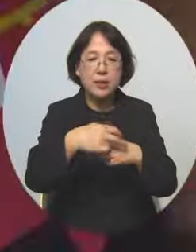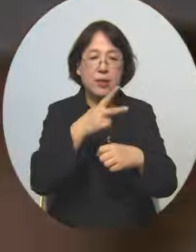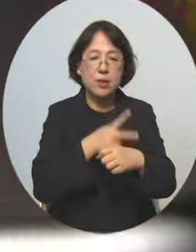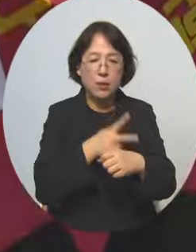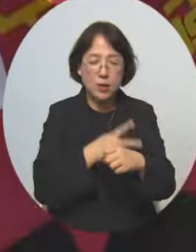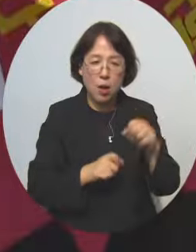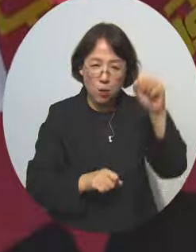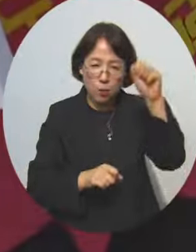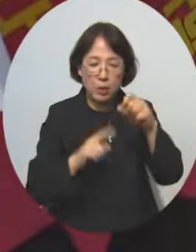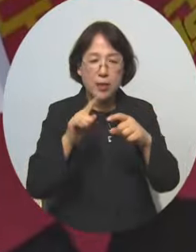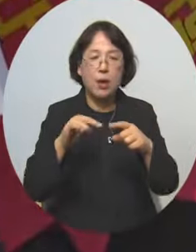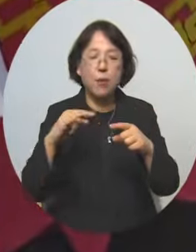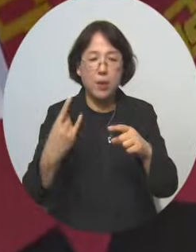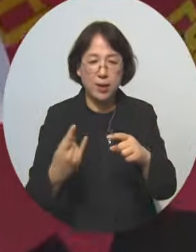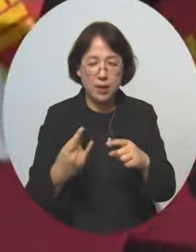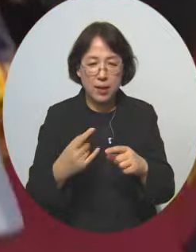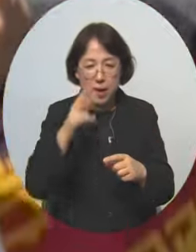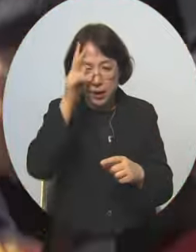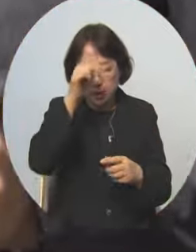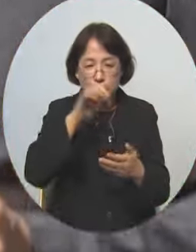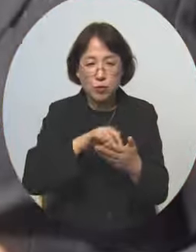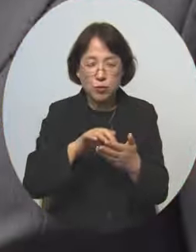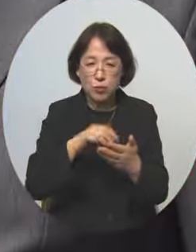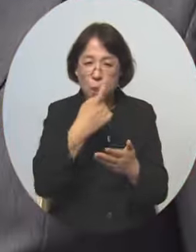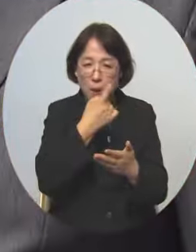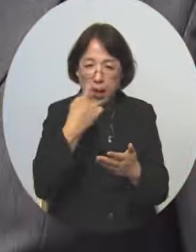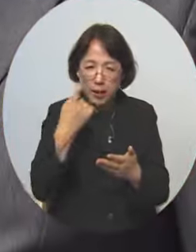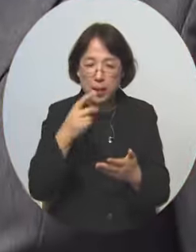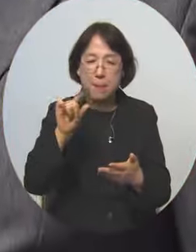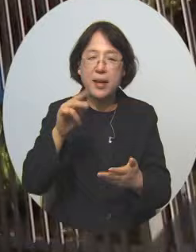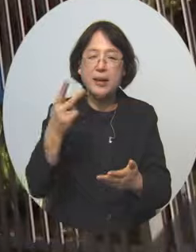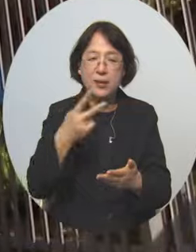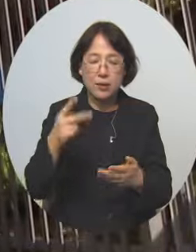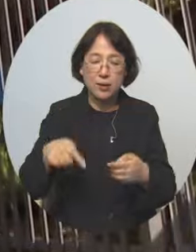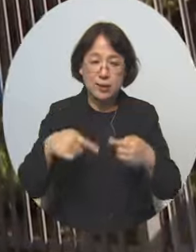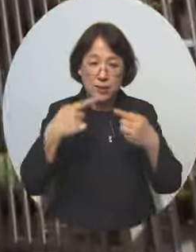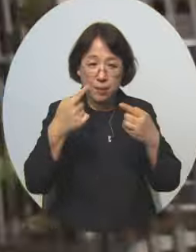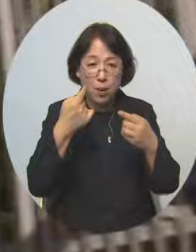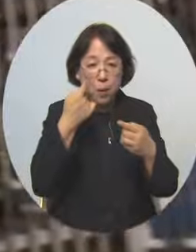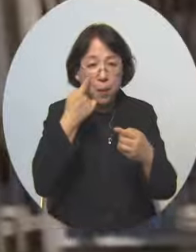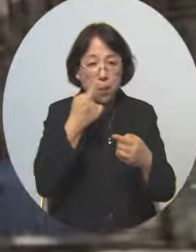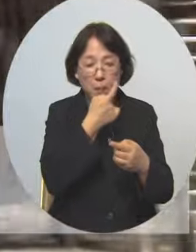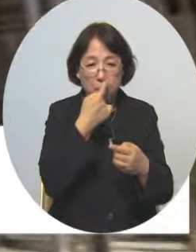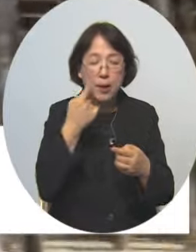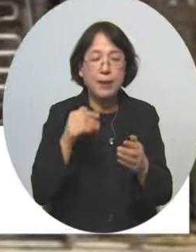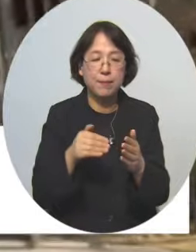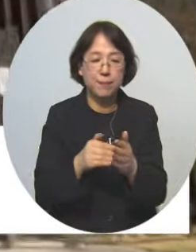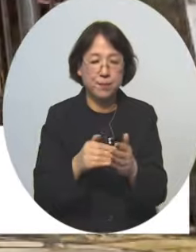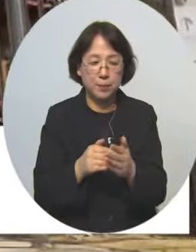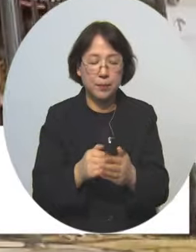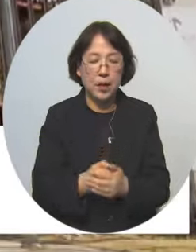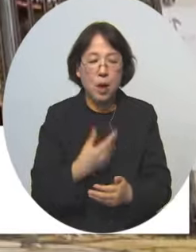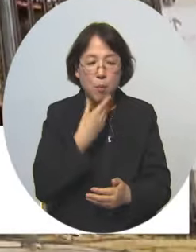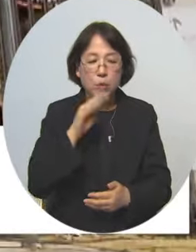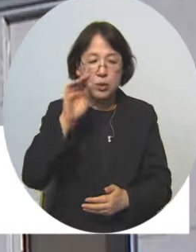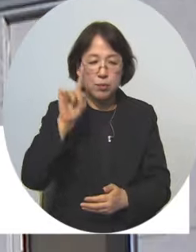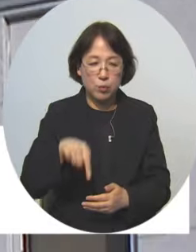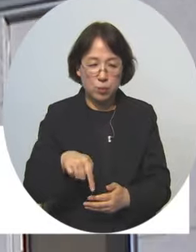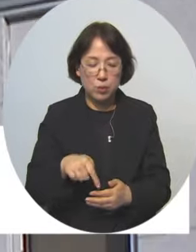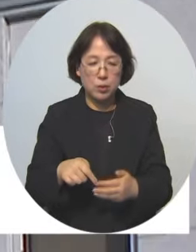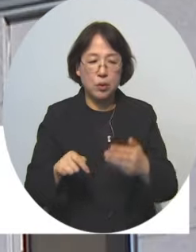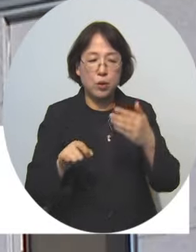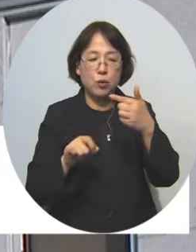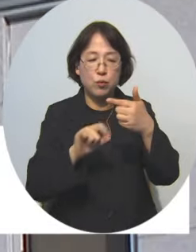경찰 추산 12,000여 명이 참여한 걸로 파악됐습니다. 보건복지부는 지난 14일 의료계 집단